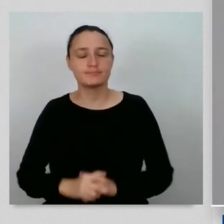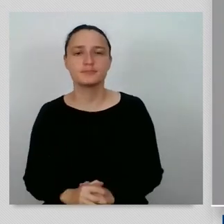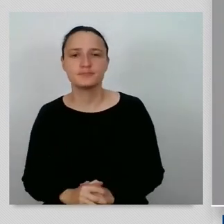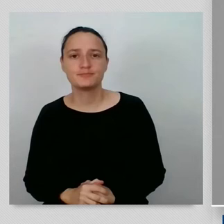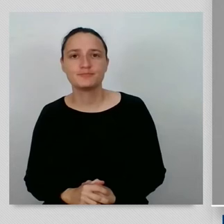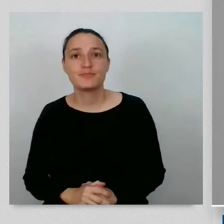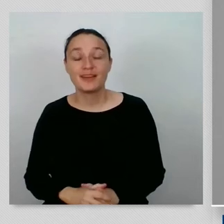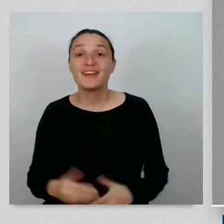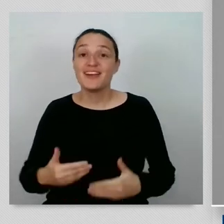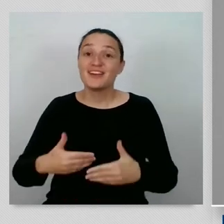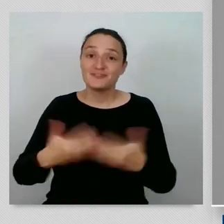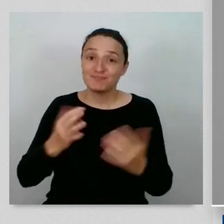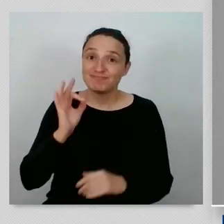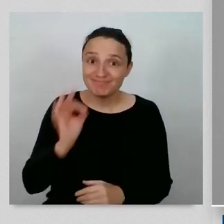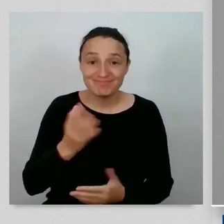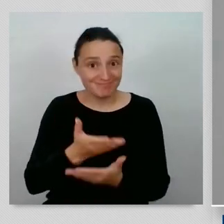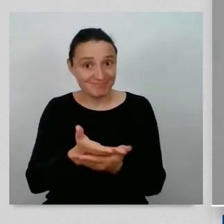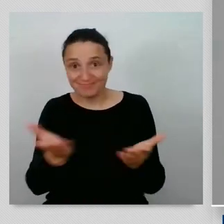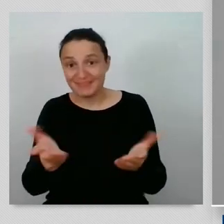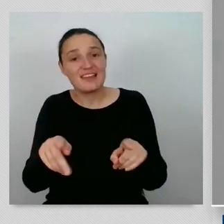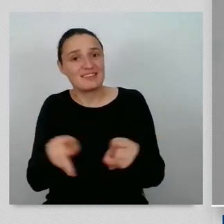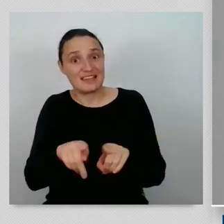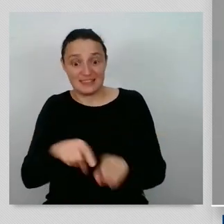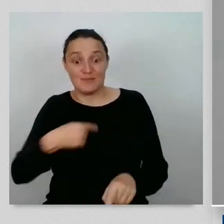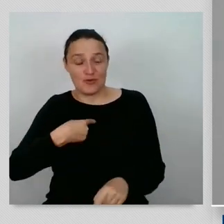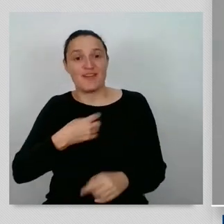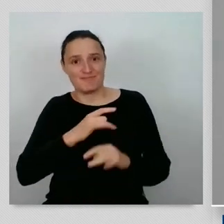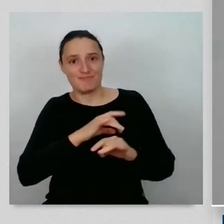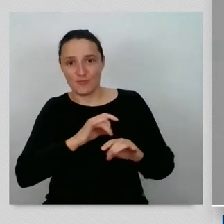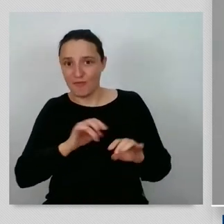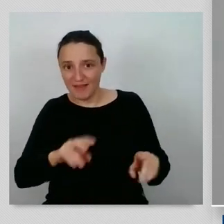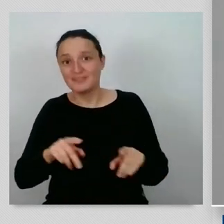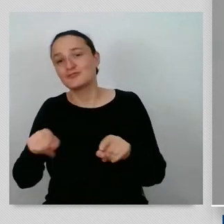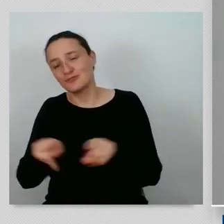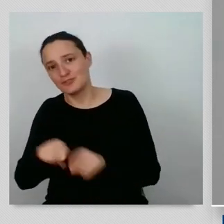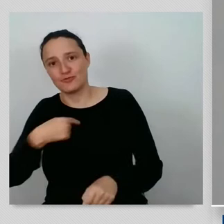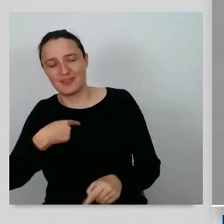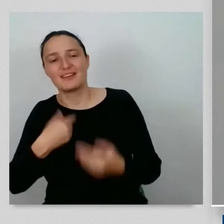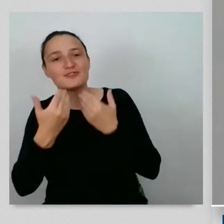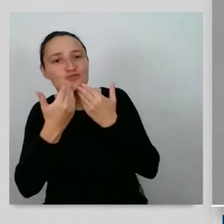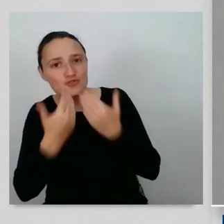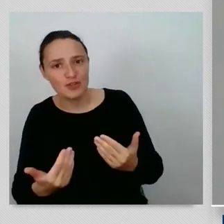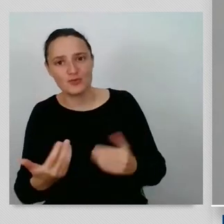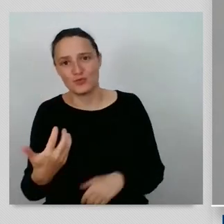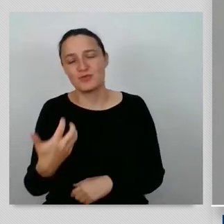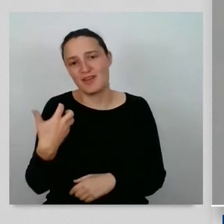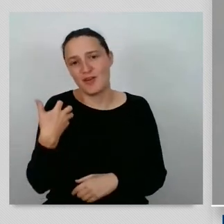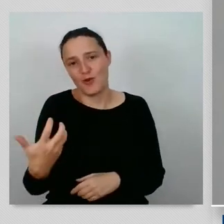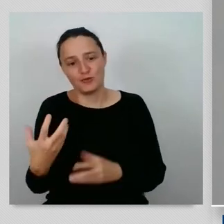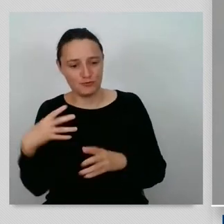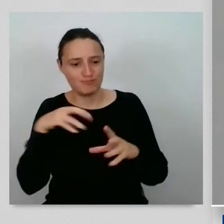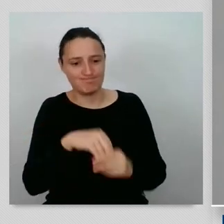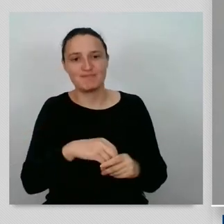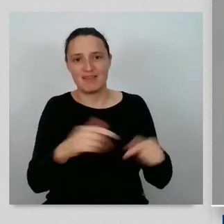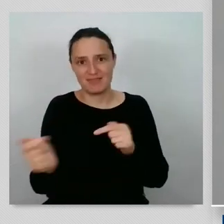Dzień dobry jeszcze raz Państwu wszystkim. Również podobnie jak Pan Profesor chciałam podziękować za zorganizowanie tej debaty i za zaproszenie mnie do